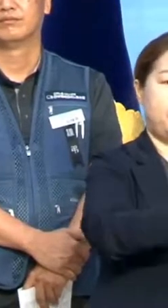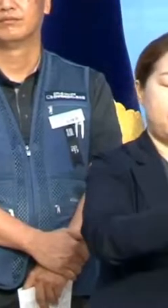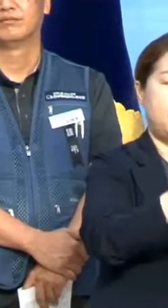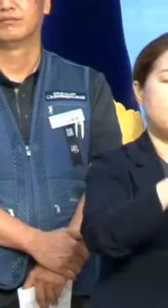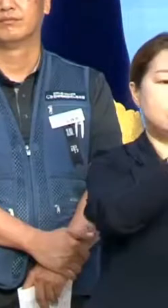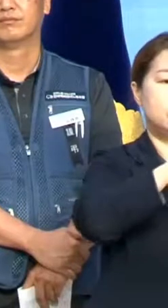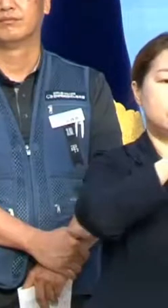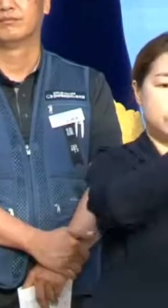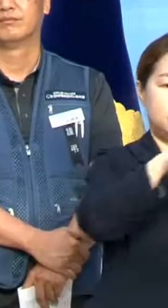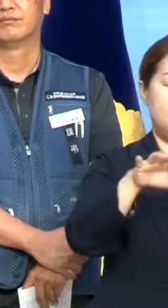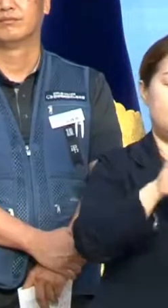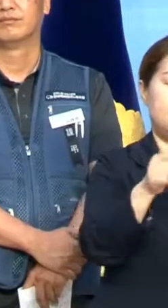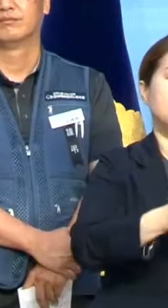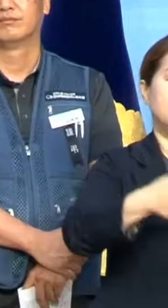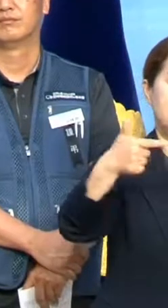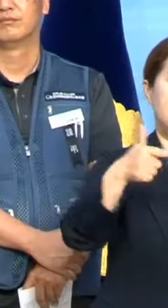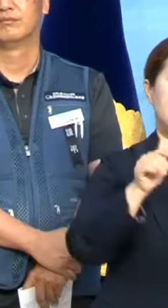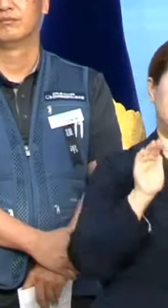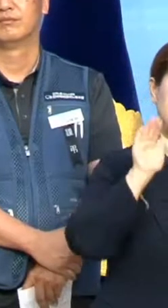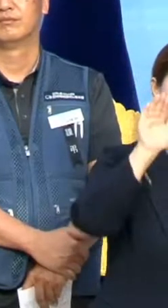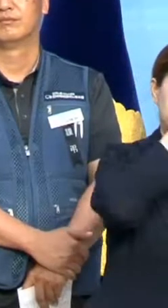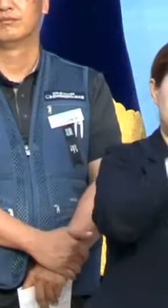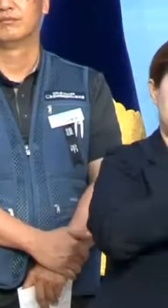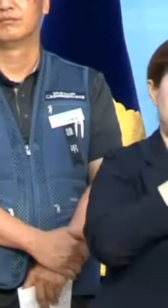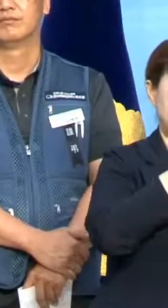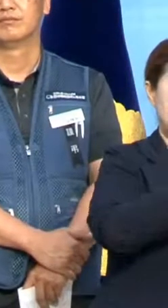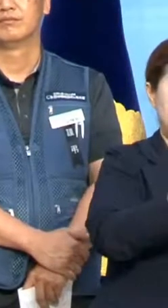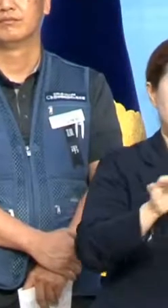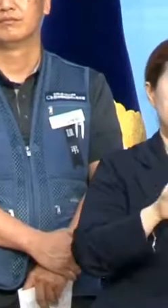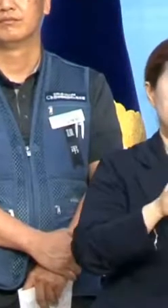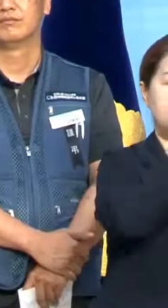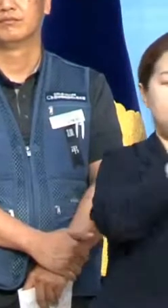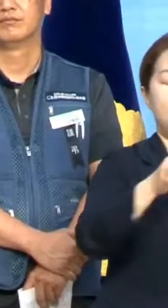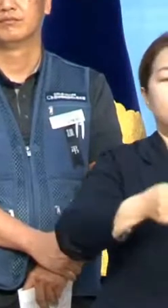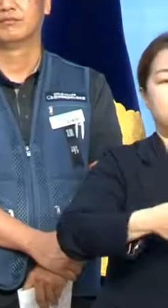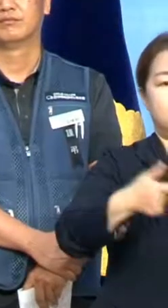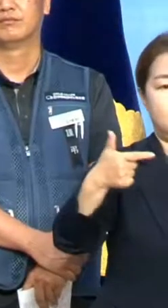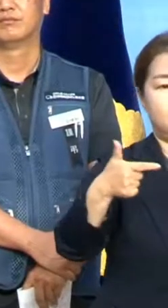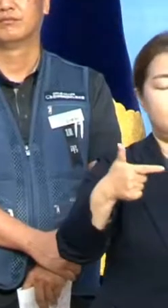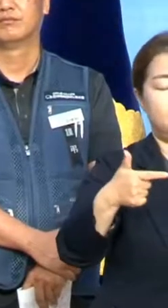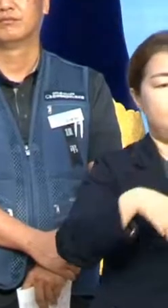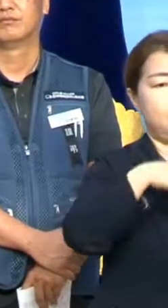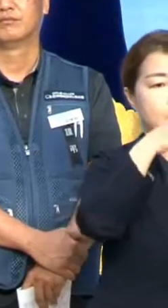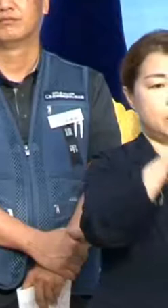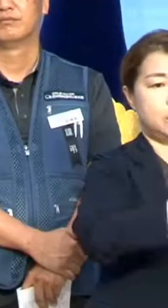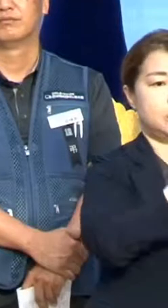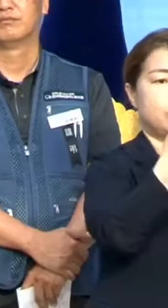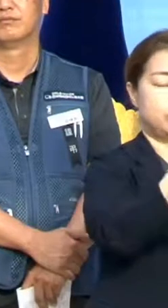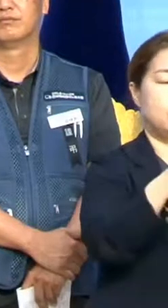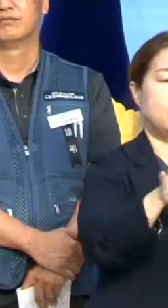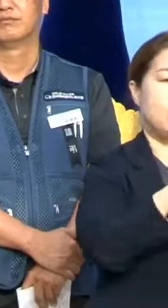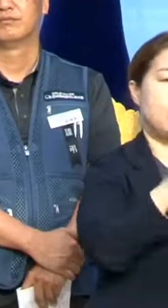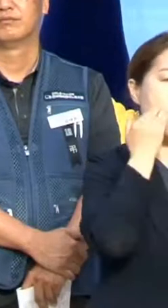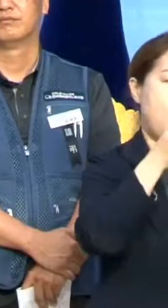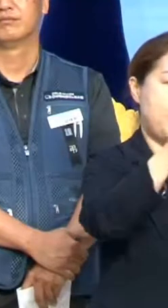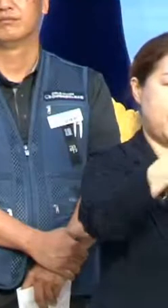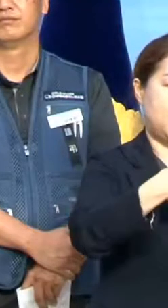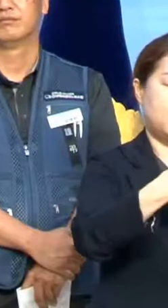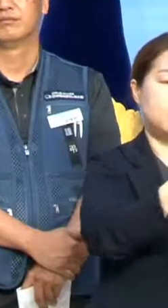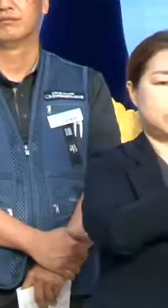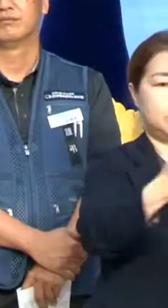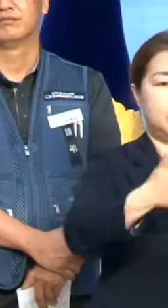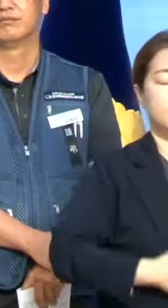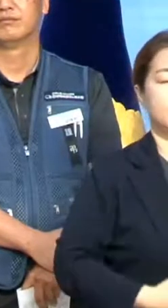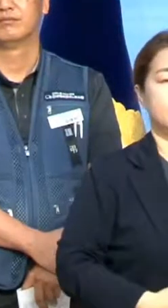중입니다 코로나 일부 이후에 택배 물량은 20% 증가했고 올해 2분기 택배용 택배 업계 영업이익 역시 높아지고